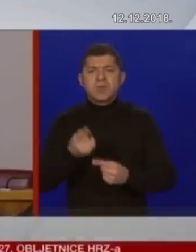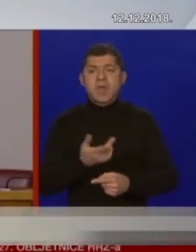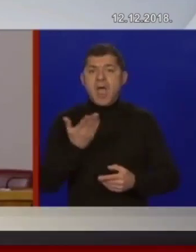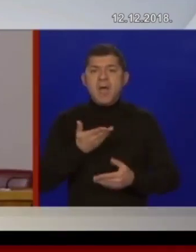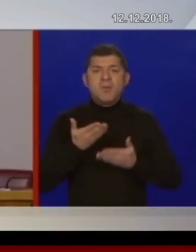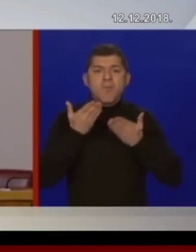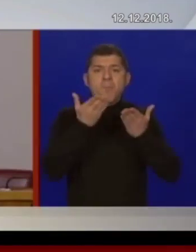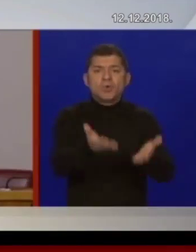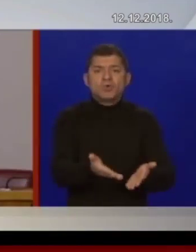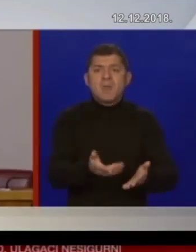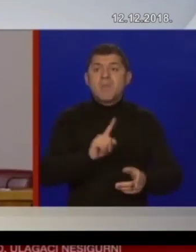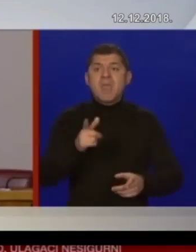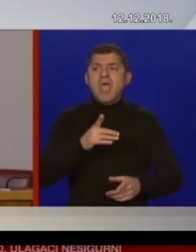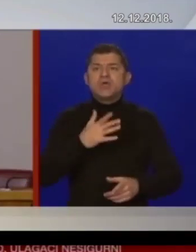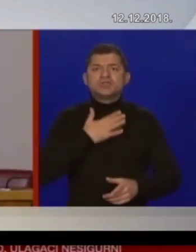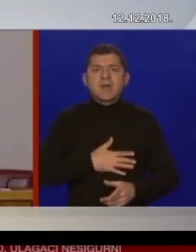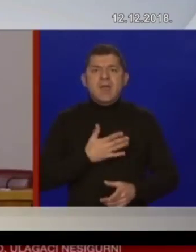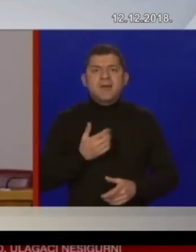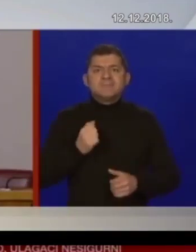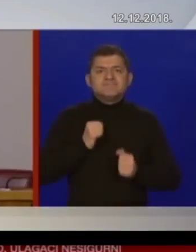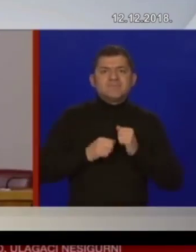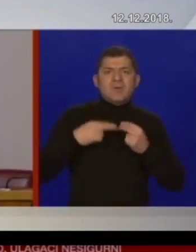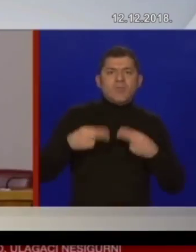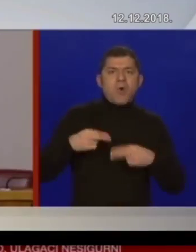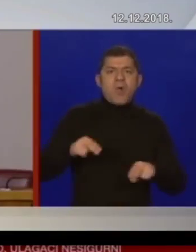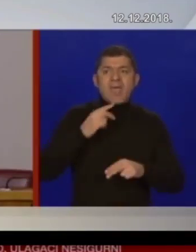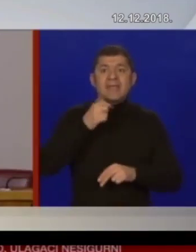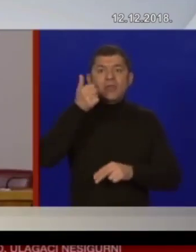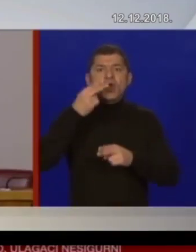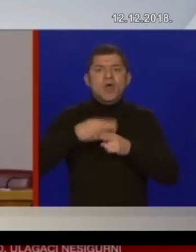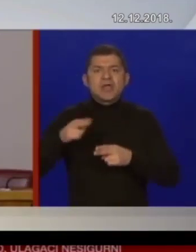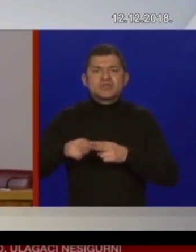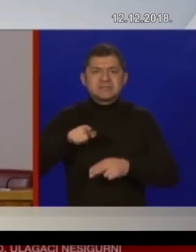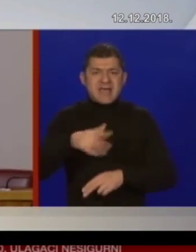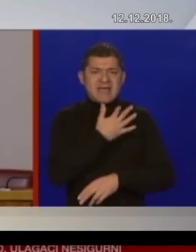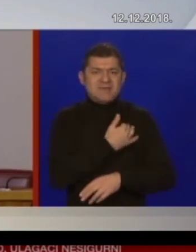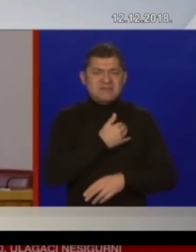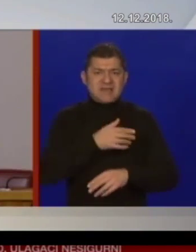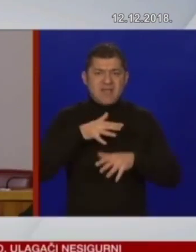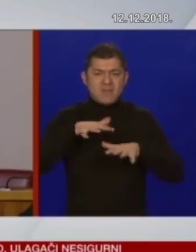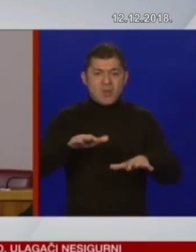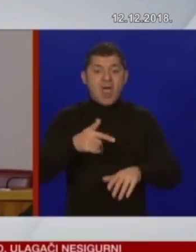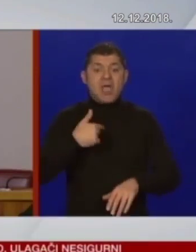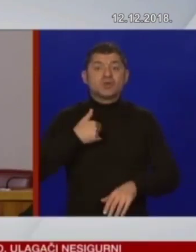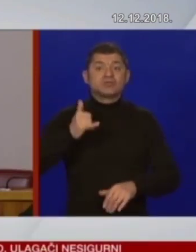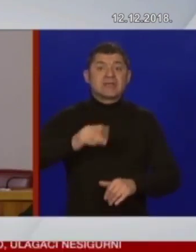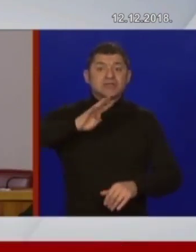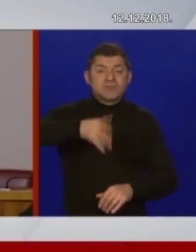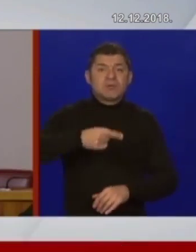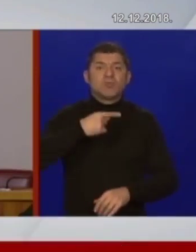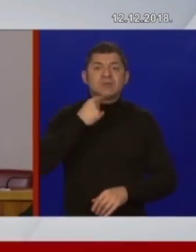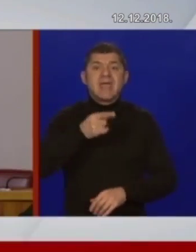ga. Nitko se ne usudi izustiti jedino rješenje za hrvatski narod. A to je, ja ću ga evo reći četvrti put